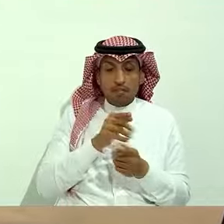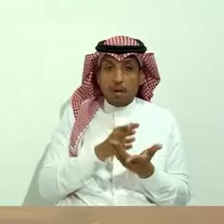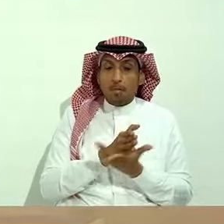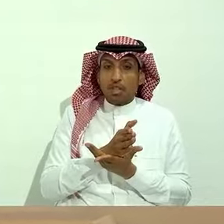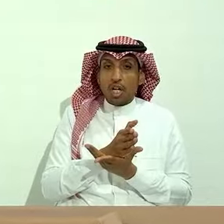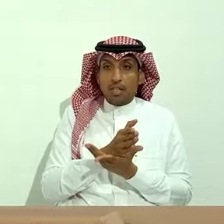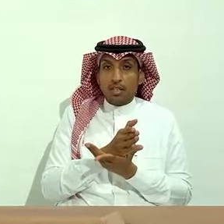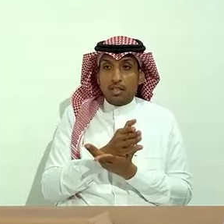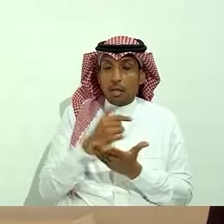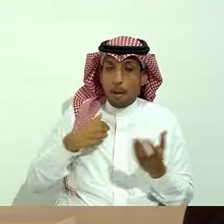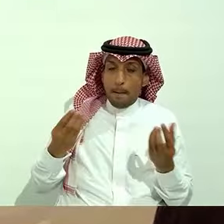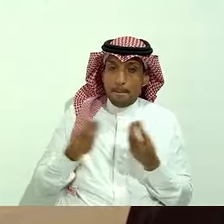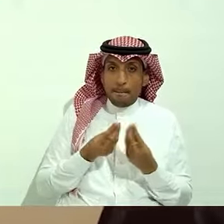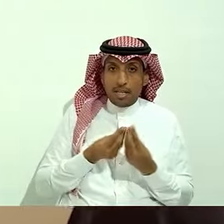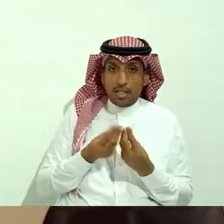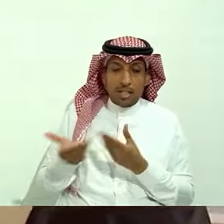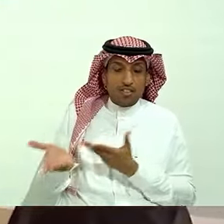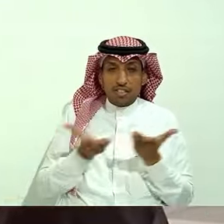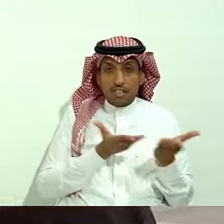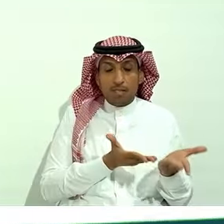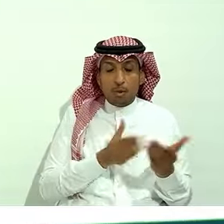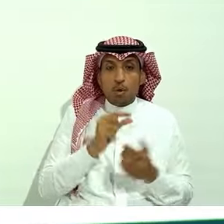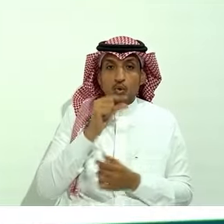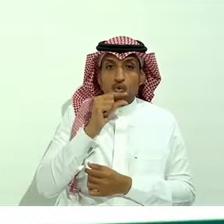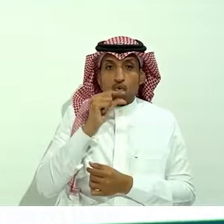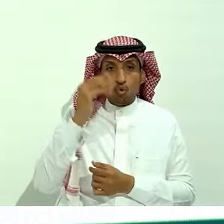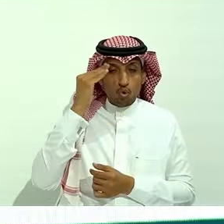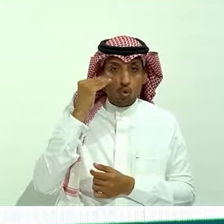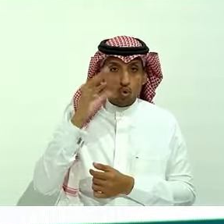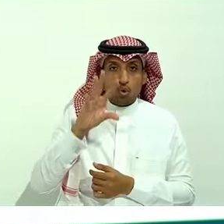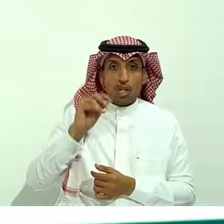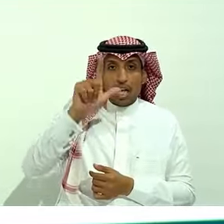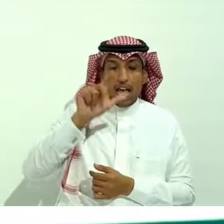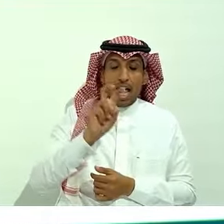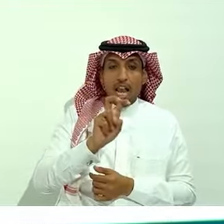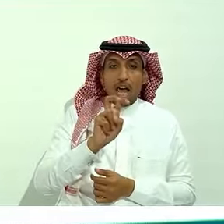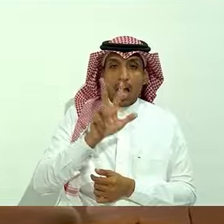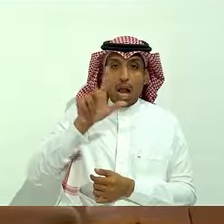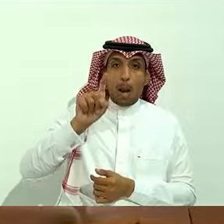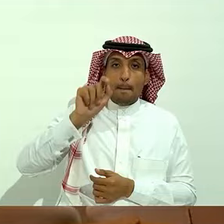بالذات. اسمحوا لي أن أرحب بالدكتورة ليلى البسام.